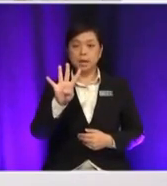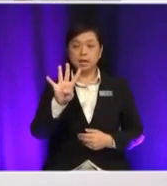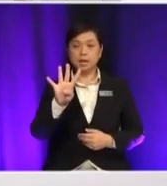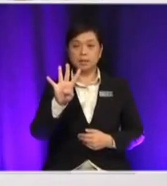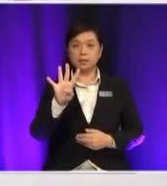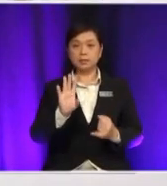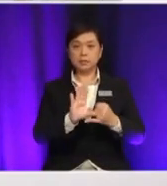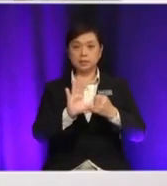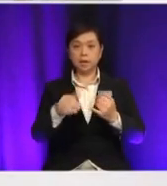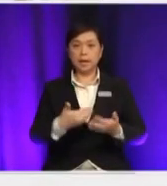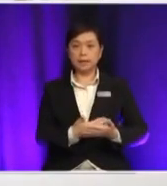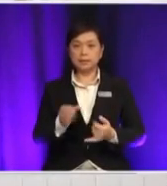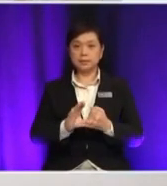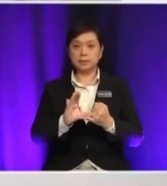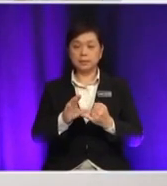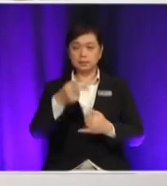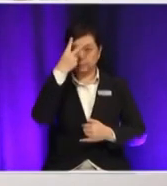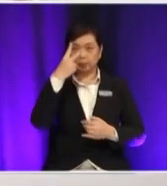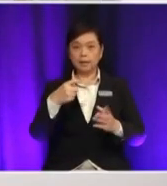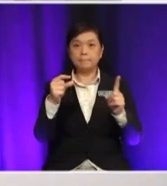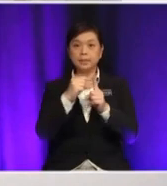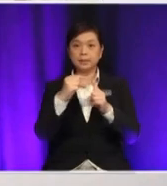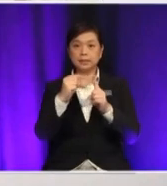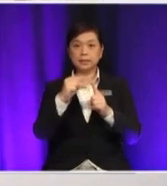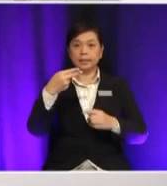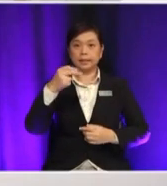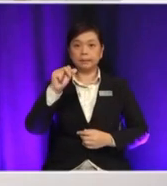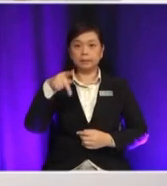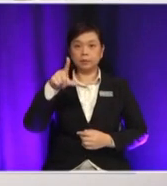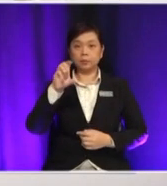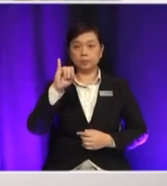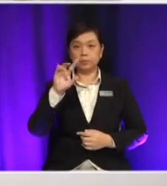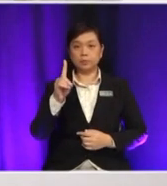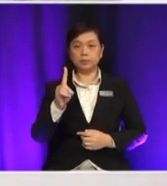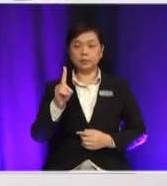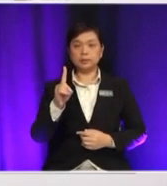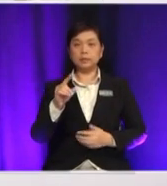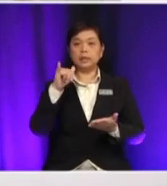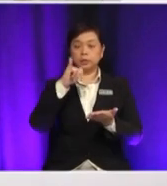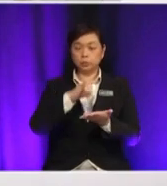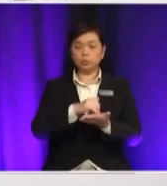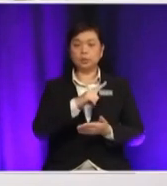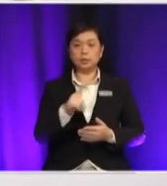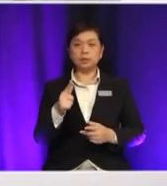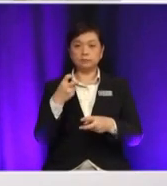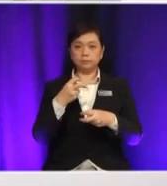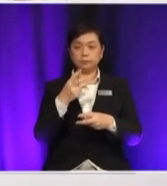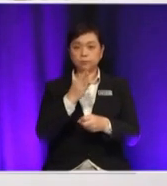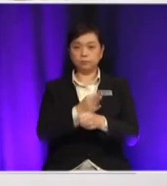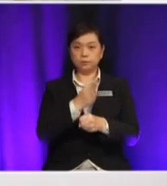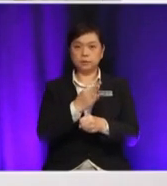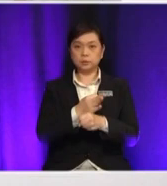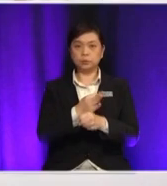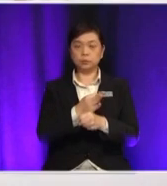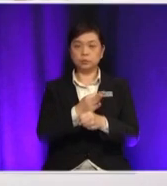mereka tekankan perkataan di situlah fungsi utama meiosis Kris Oke kalau mitosis kita